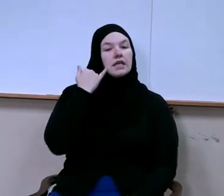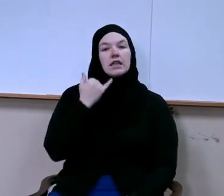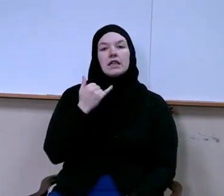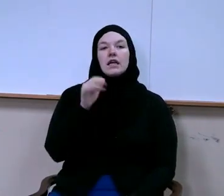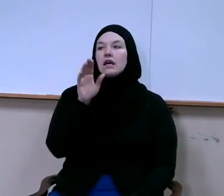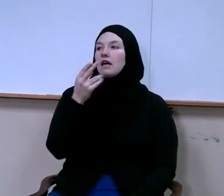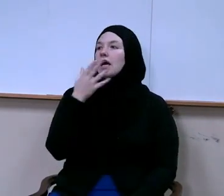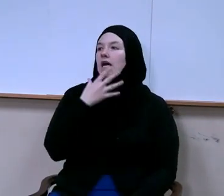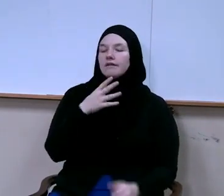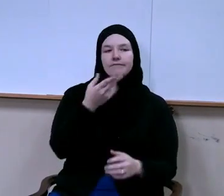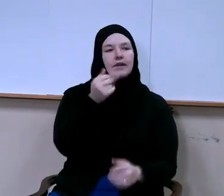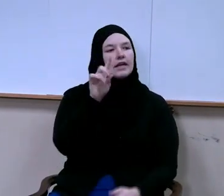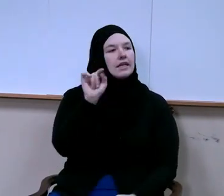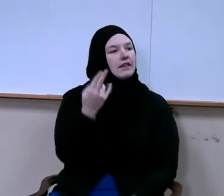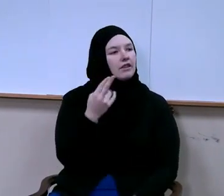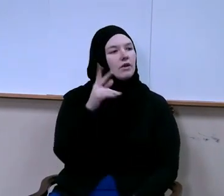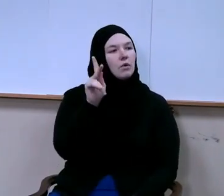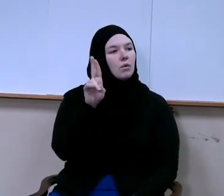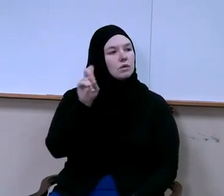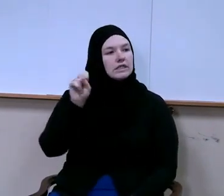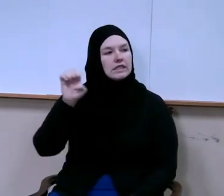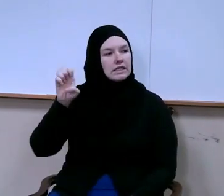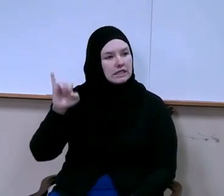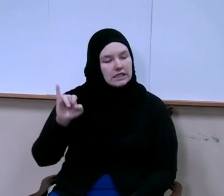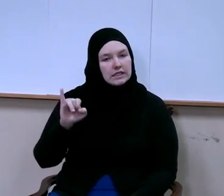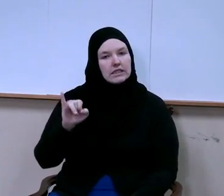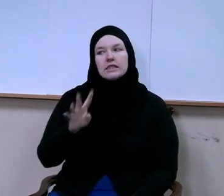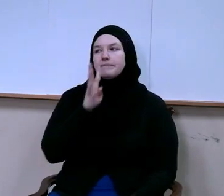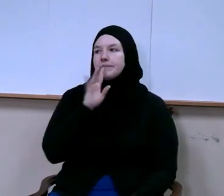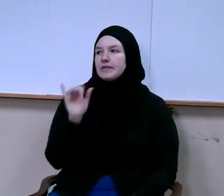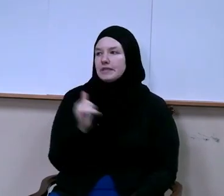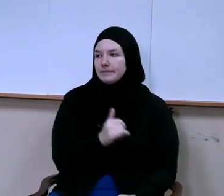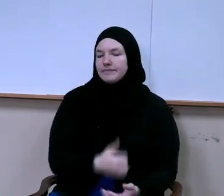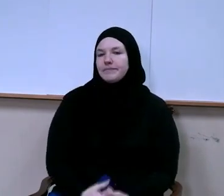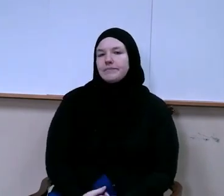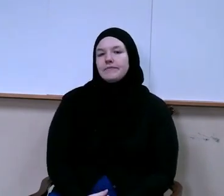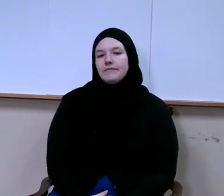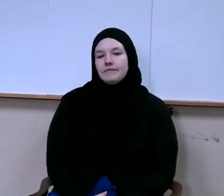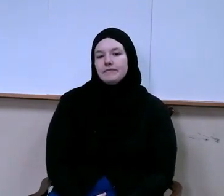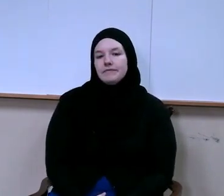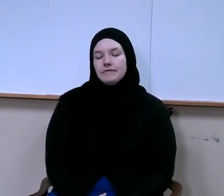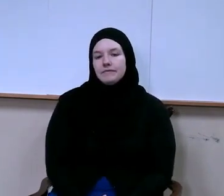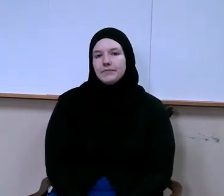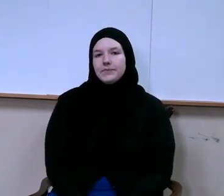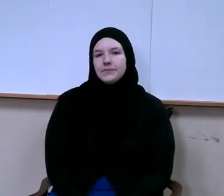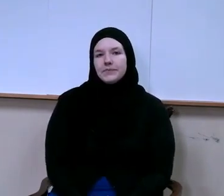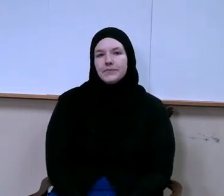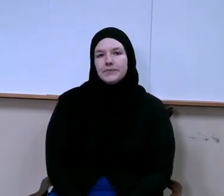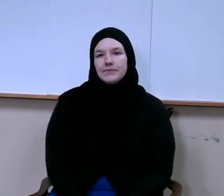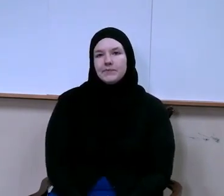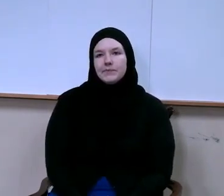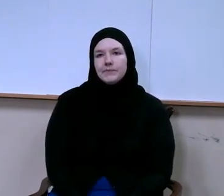Qudsi, Allah subhanahu wa ta'ala says, مَنْ ذَكَرَنِي فِي مَلَئٍ ذَكَرْتُهُ فِي